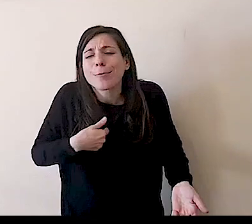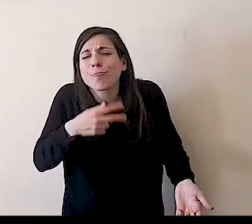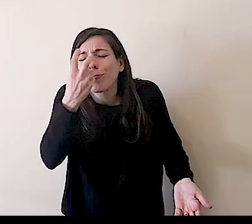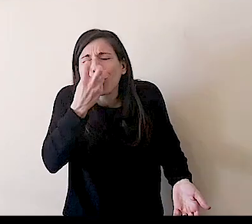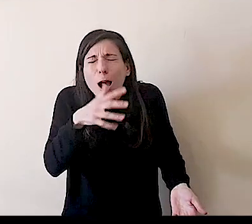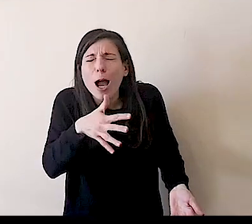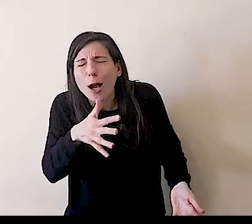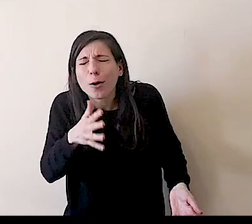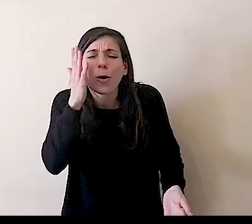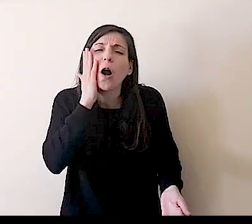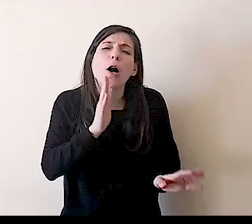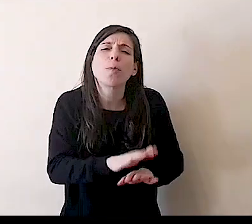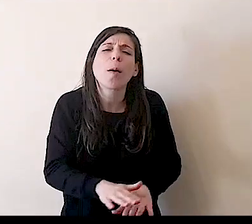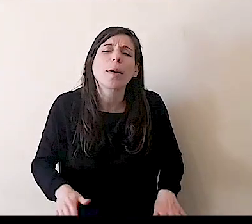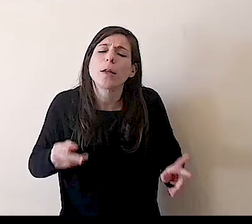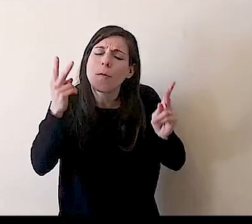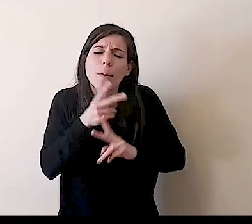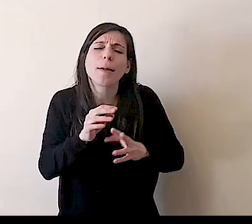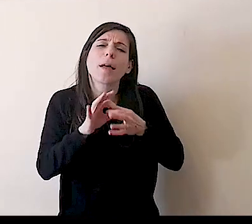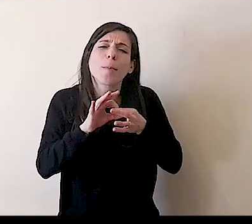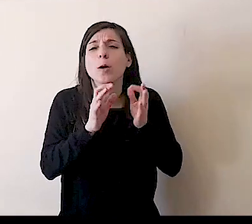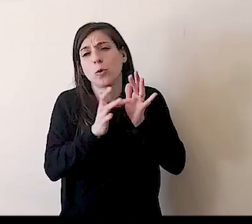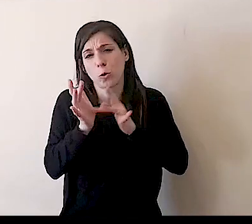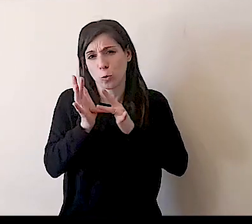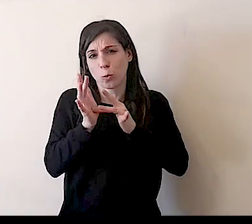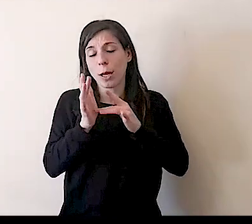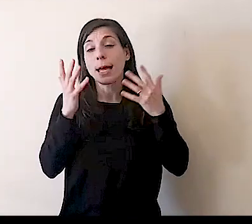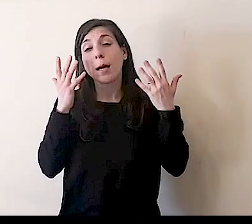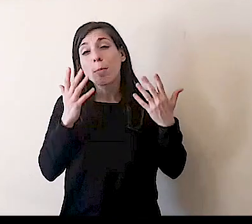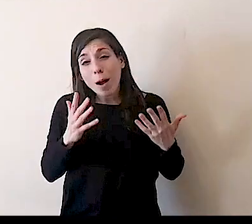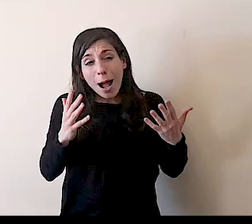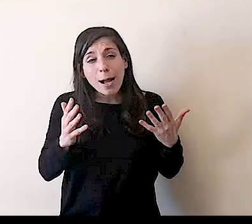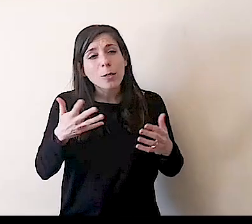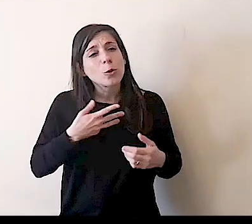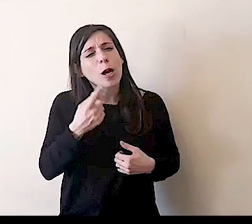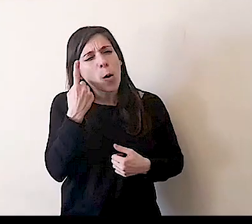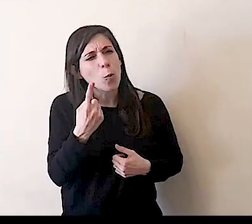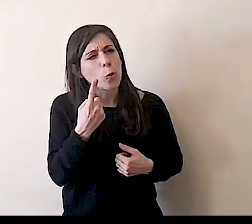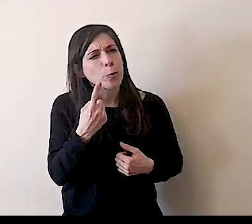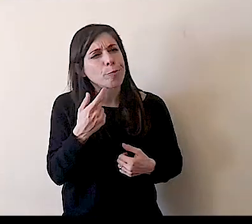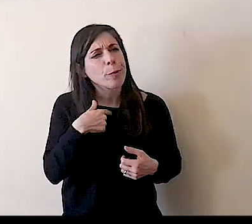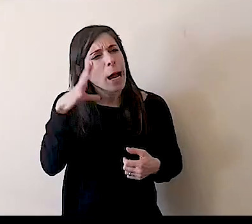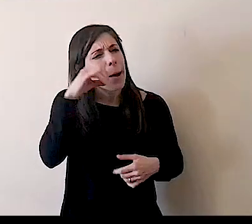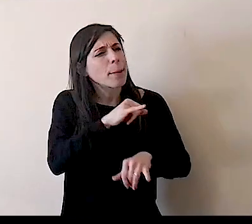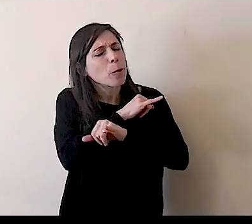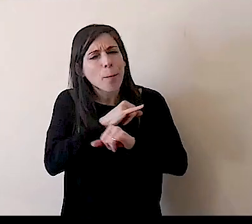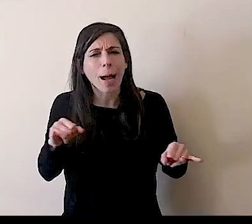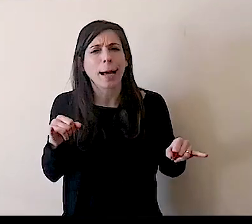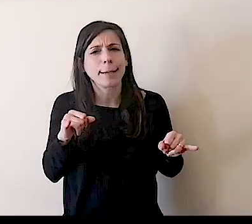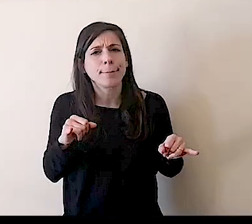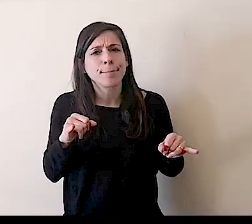cari bambini sono veramente amico di gesù però c'è una cosa che non ho mai capito